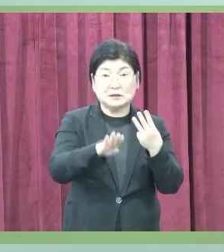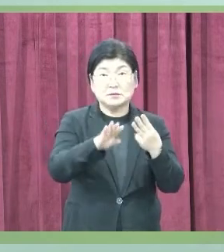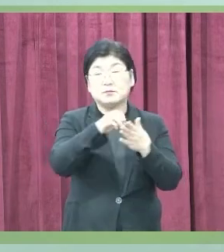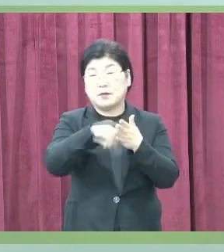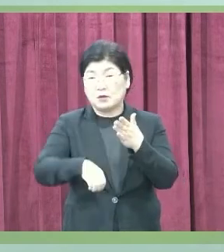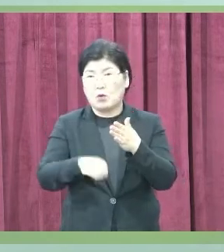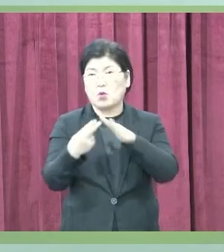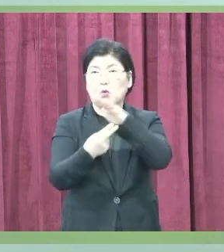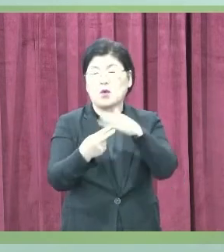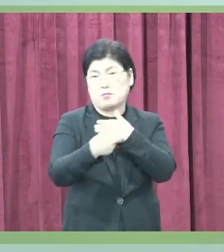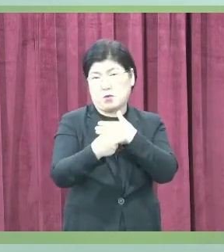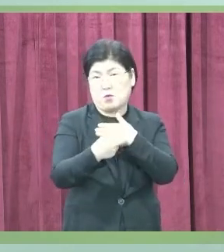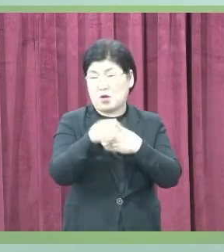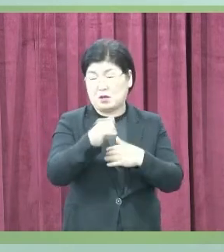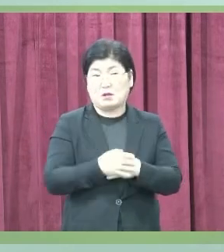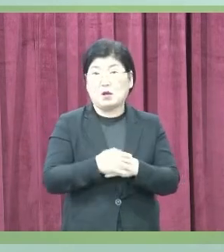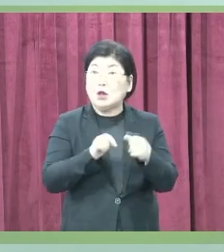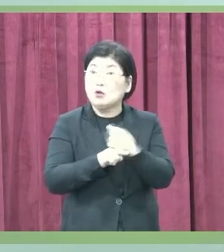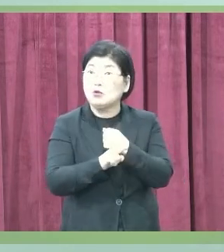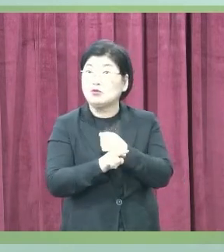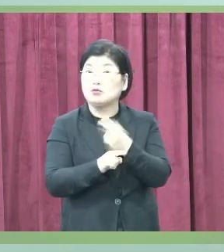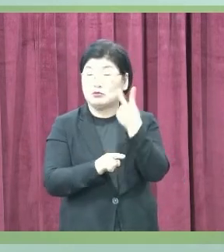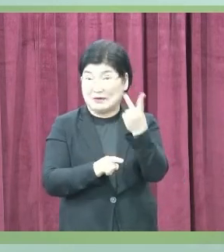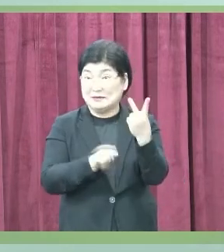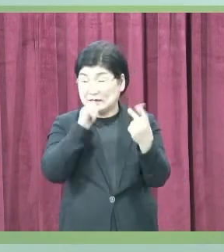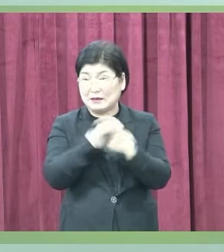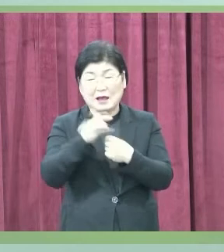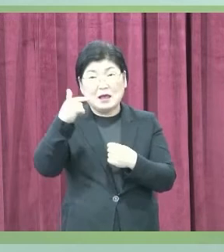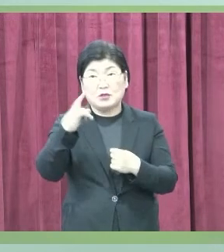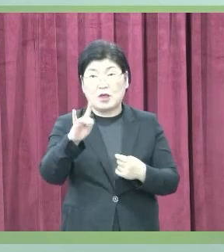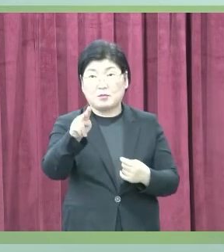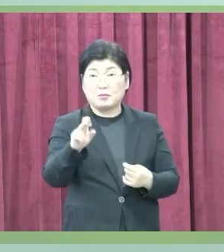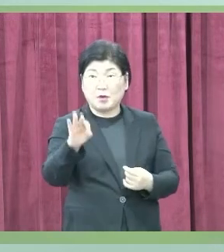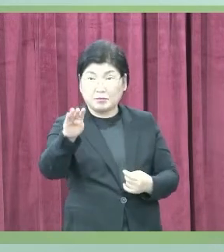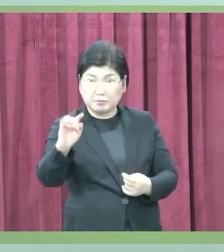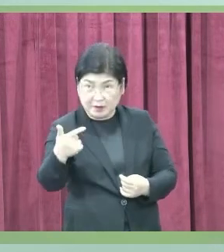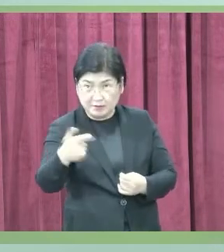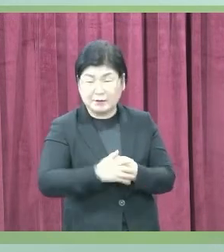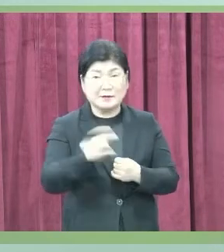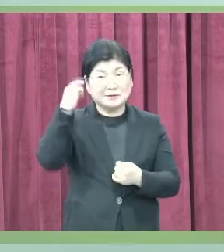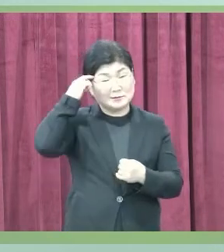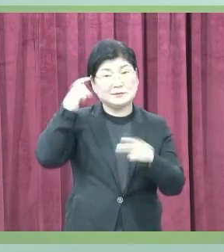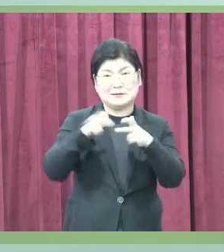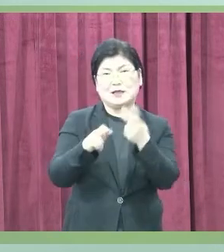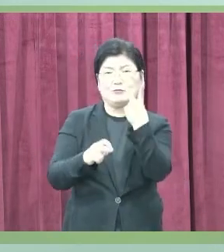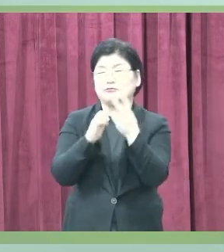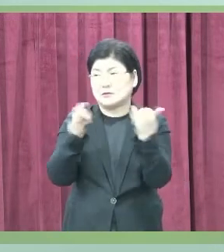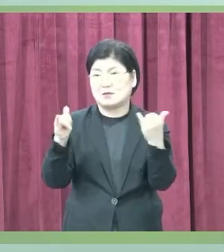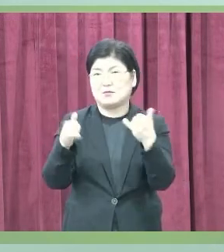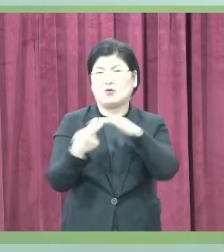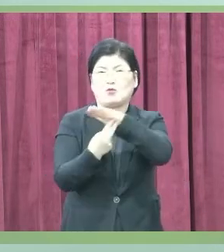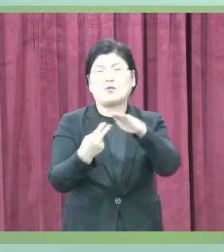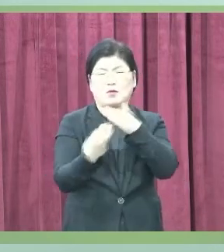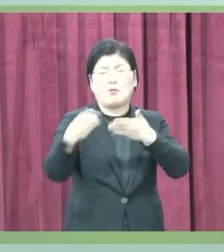빠지고 요양병원이 들어갔습니다. 요양병원이 들어간 게 지금 두 가지죠. 아까 뇌병변 장애랑 정신장애. 그